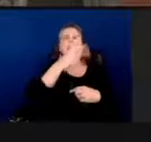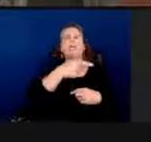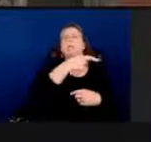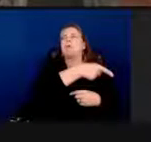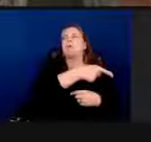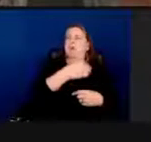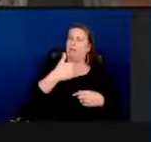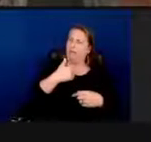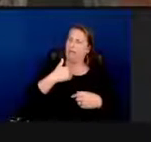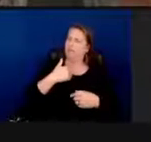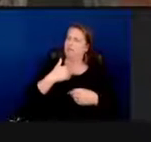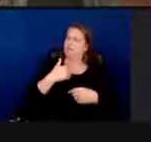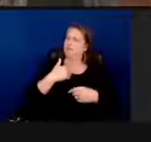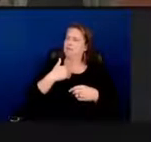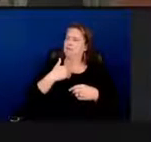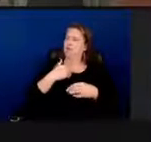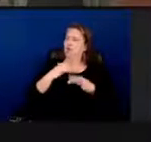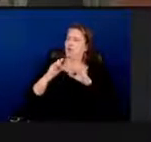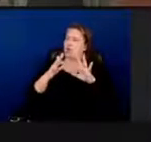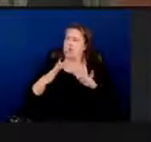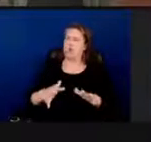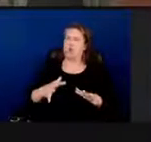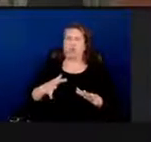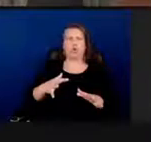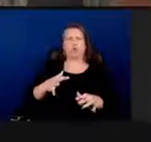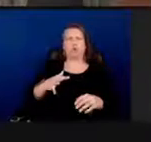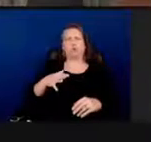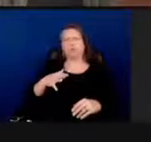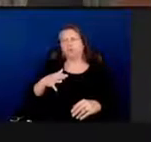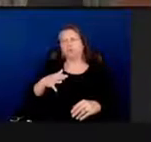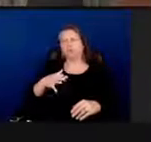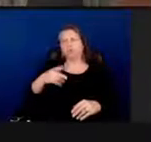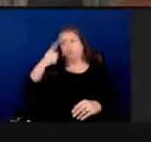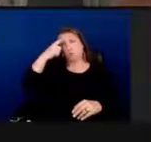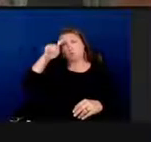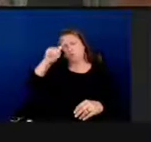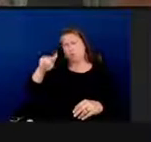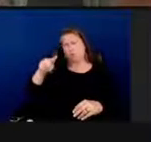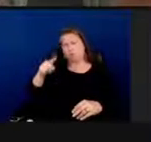الأخرى ترون بأن هناك منسق مكرس